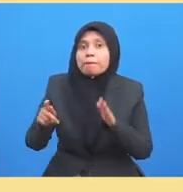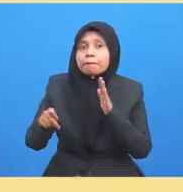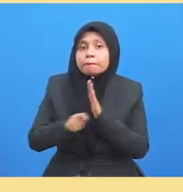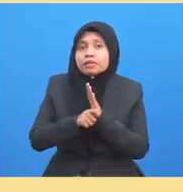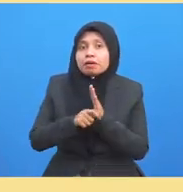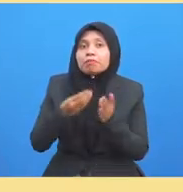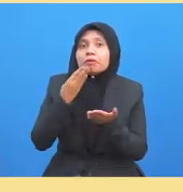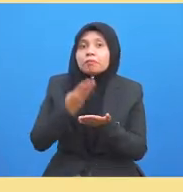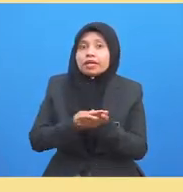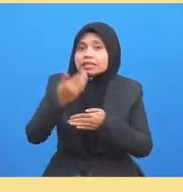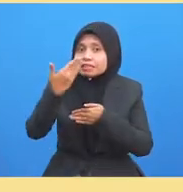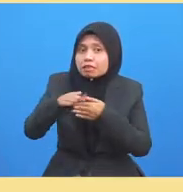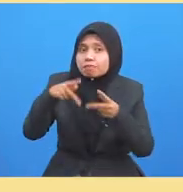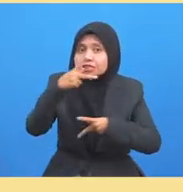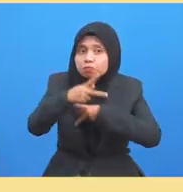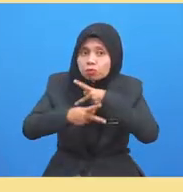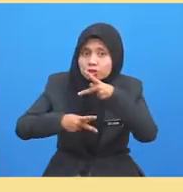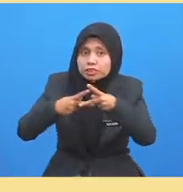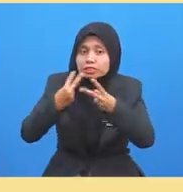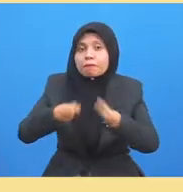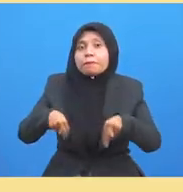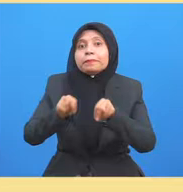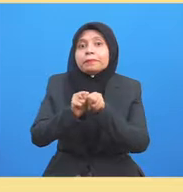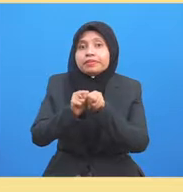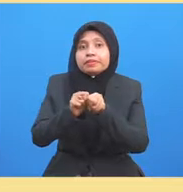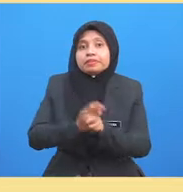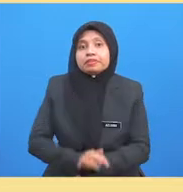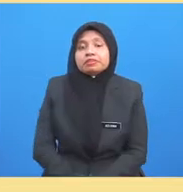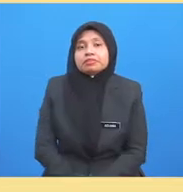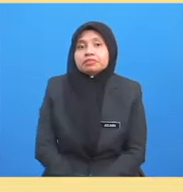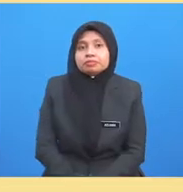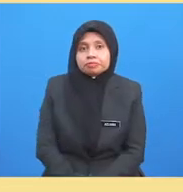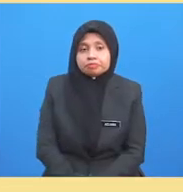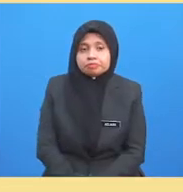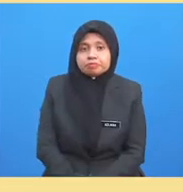Penambahbaikan dilakukan setelah selesai proses penilaian.